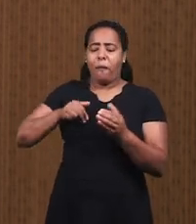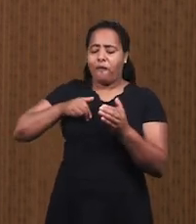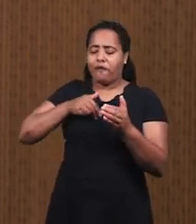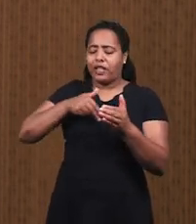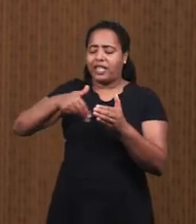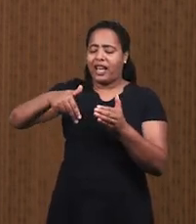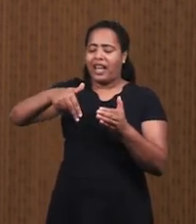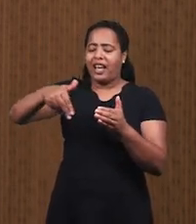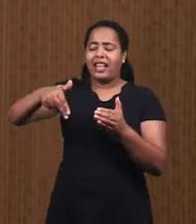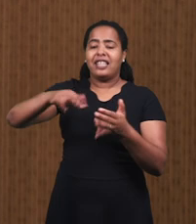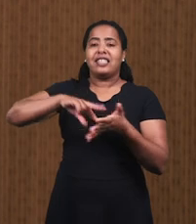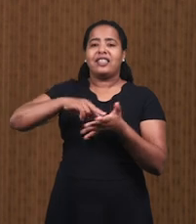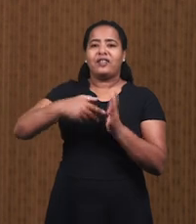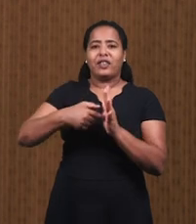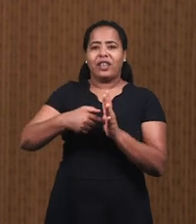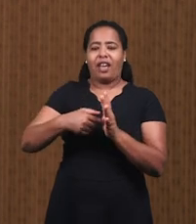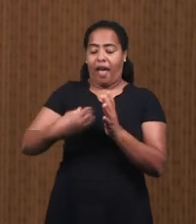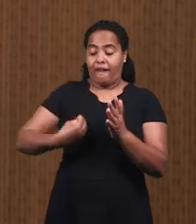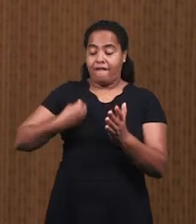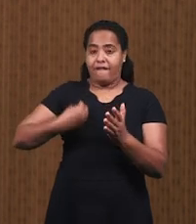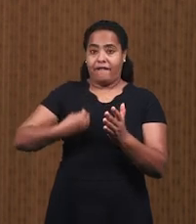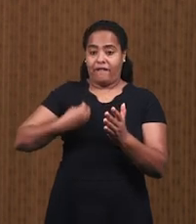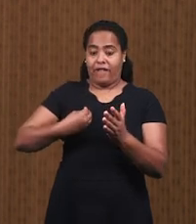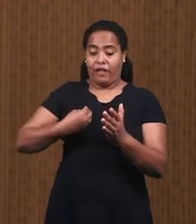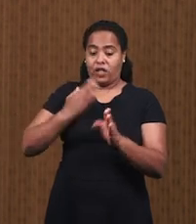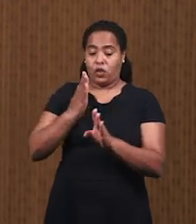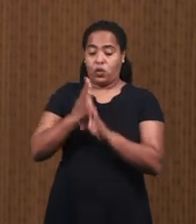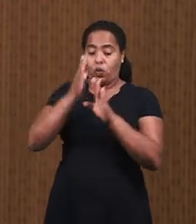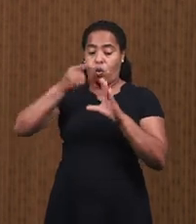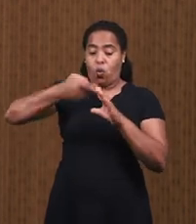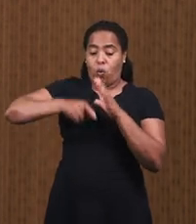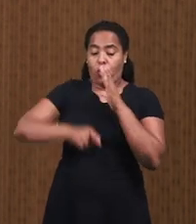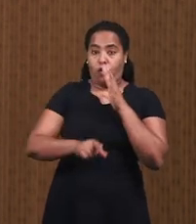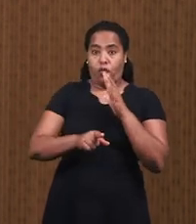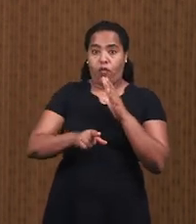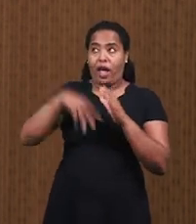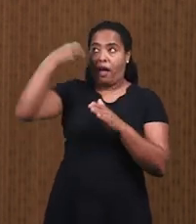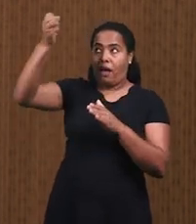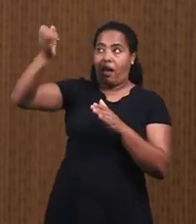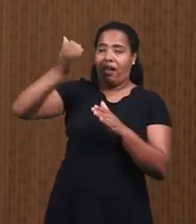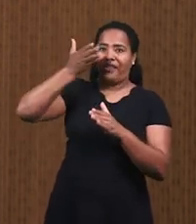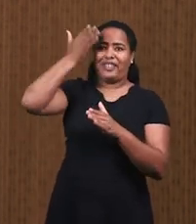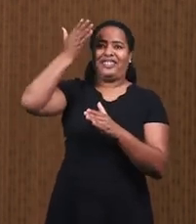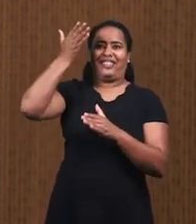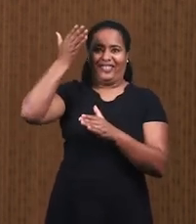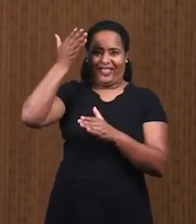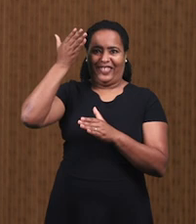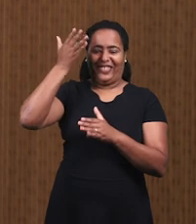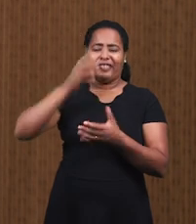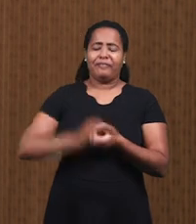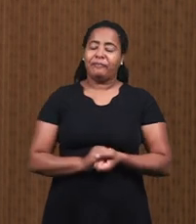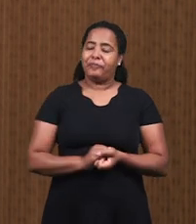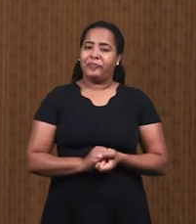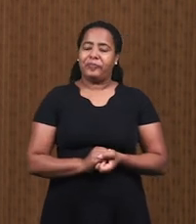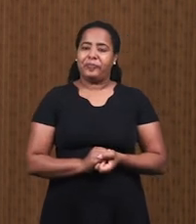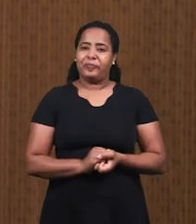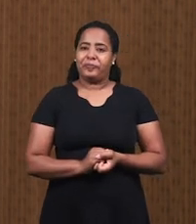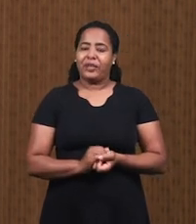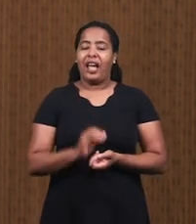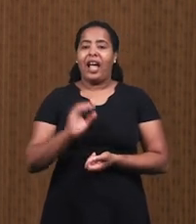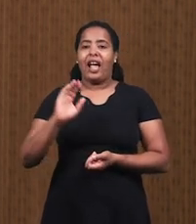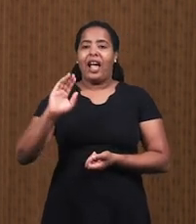Идите по нему. Путь – это одно, а идти по пути – это уже живое слово. В послании к евреям